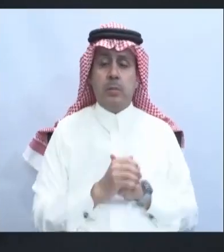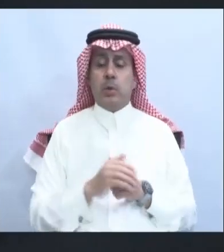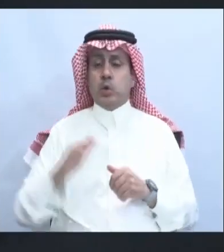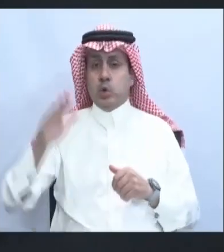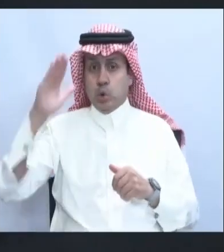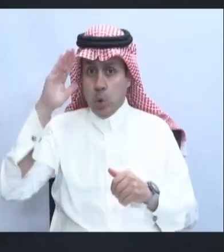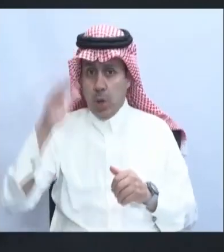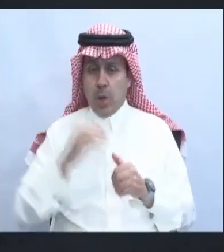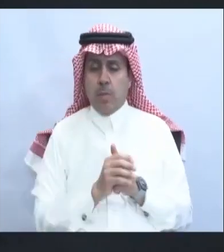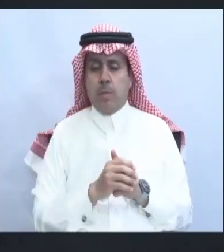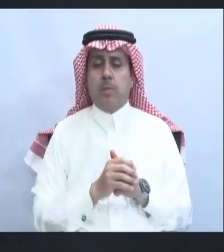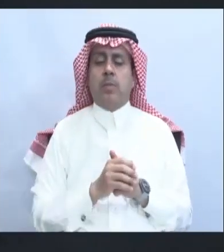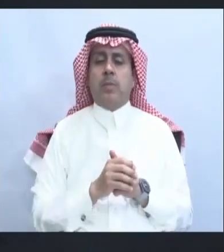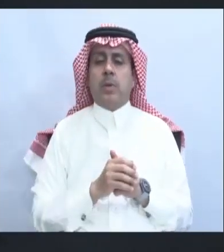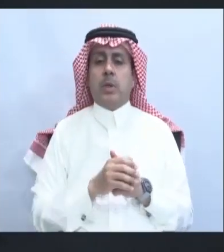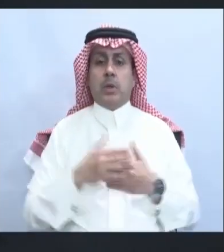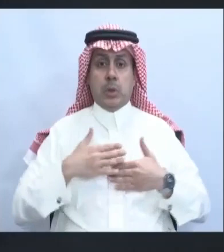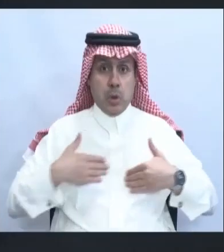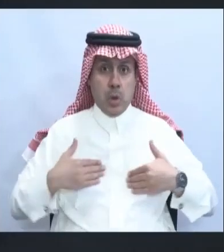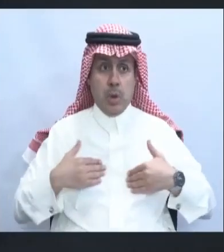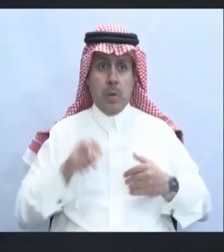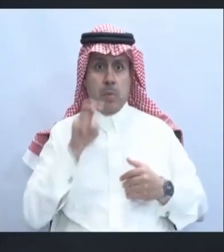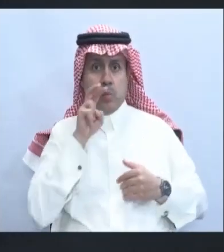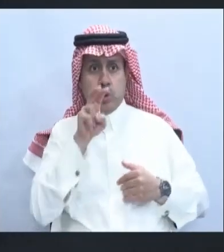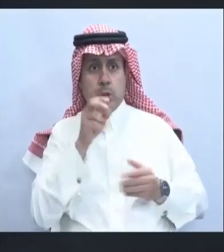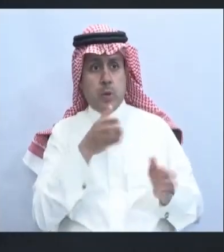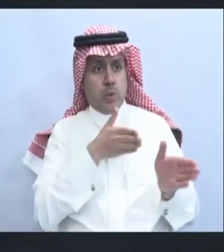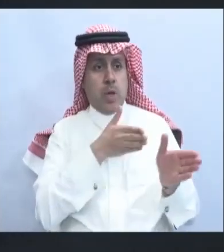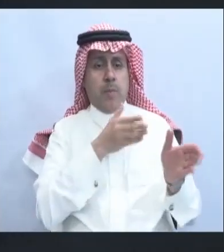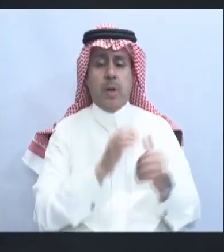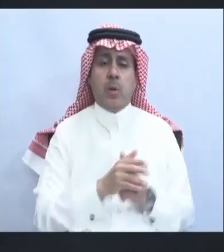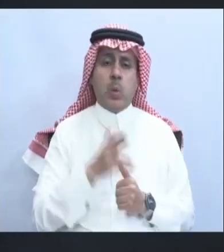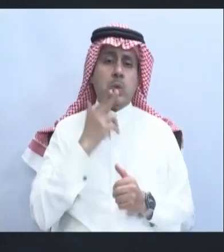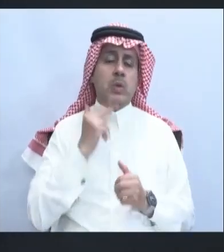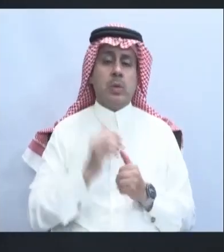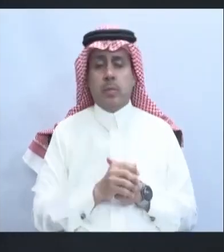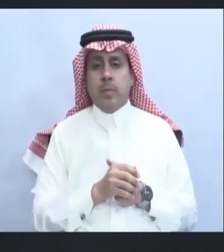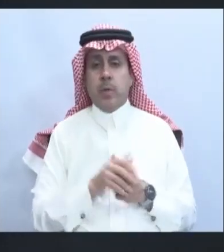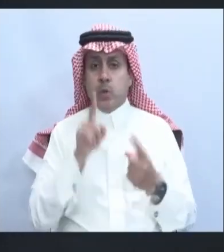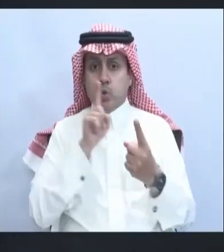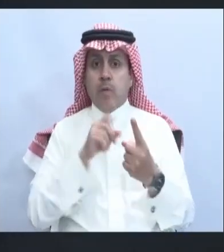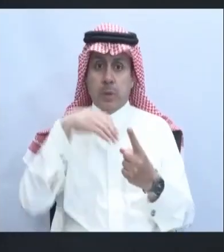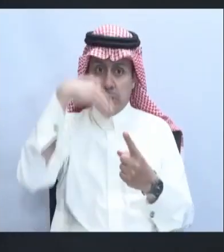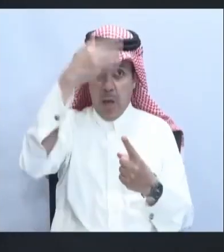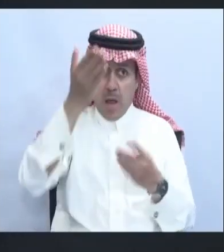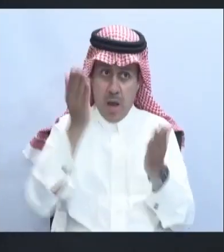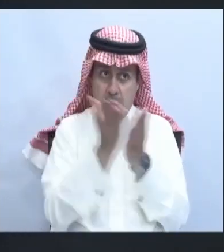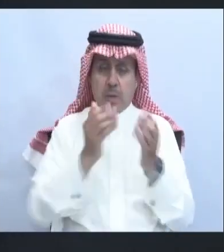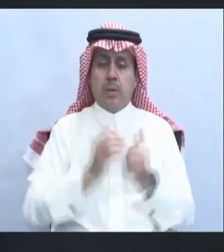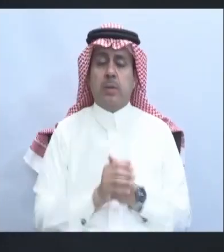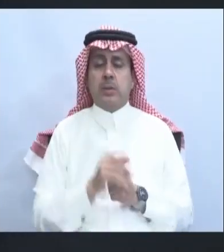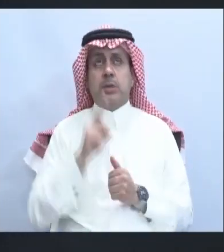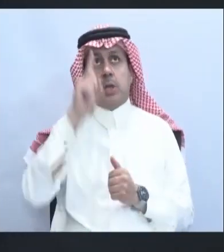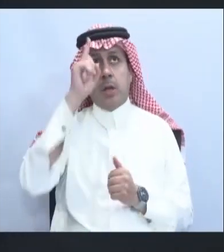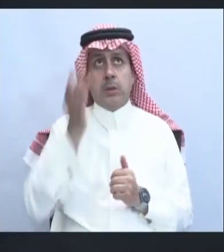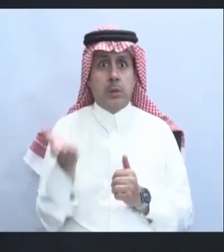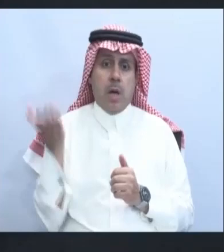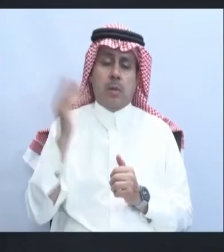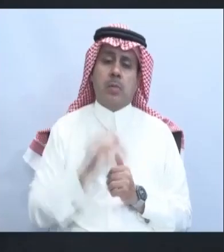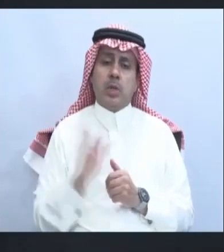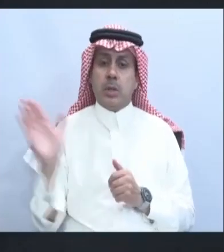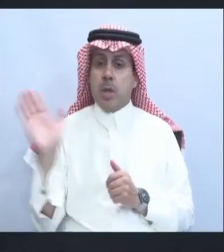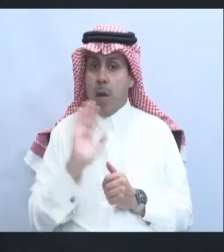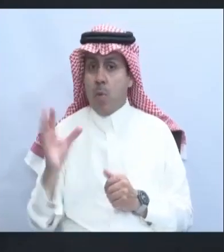لكم ايها الطلاب طيب المشاهده وحسن المتابعه القاكم على خير باذن الله تعالى